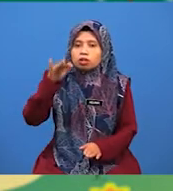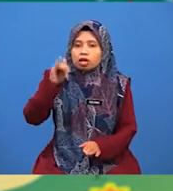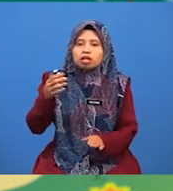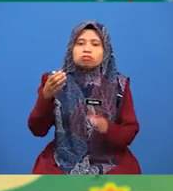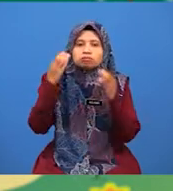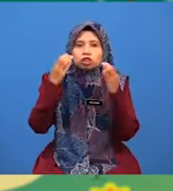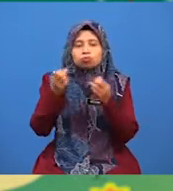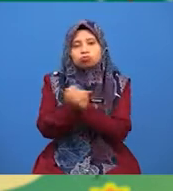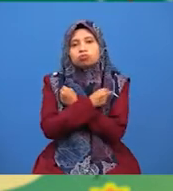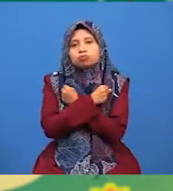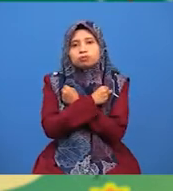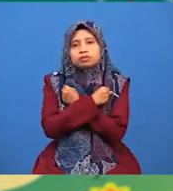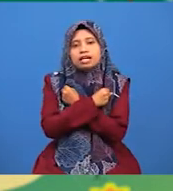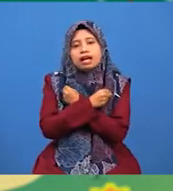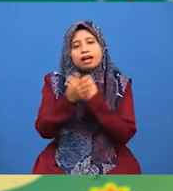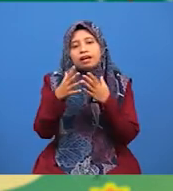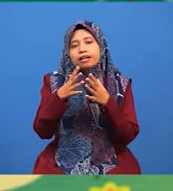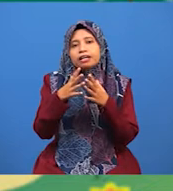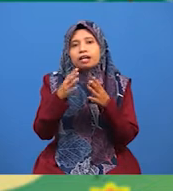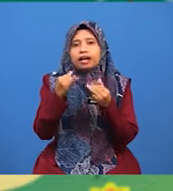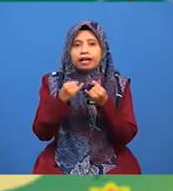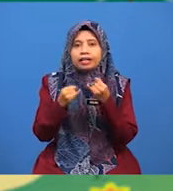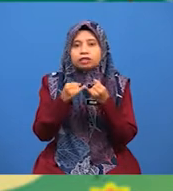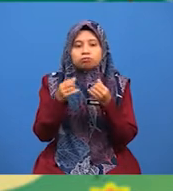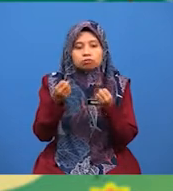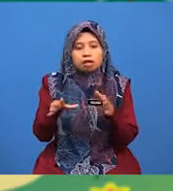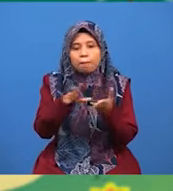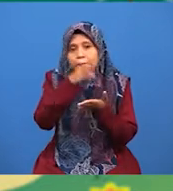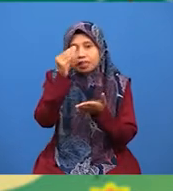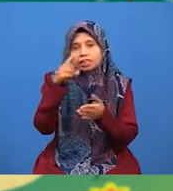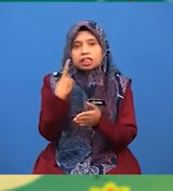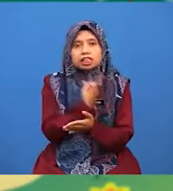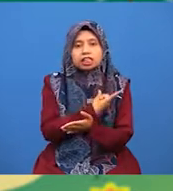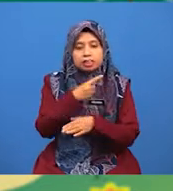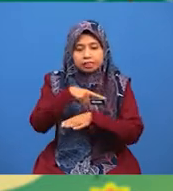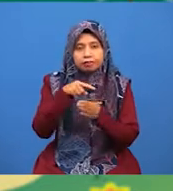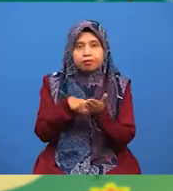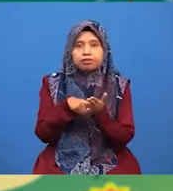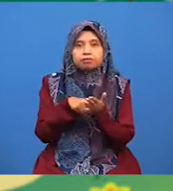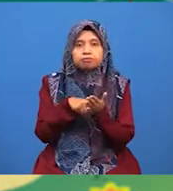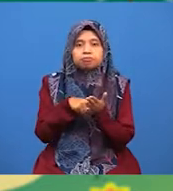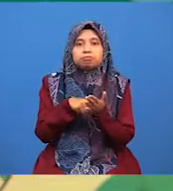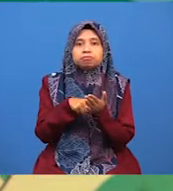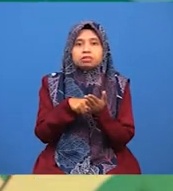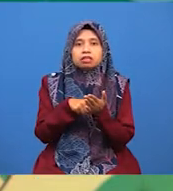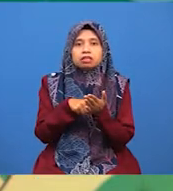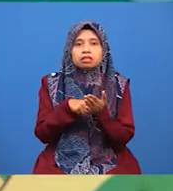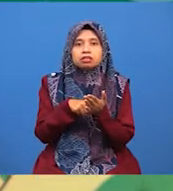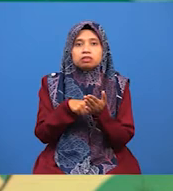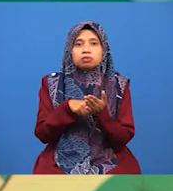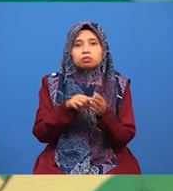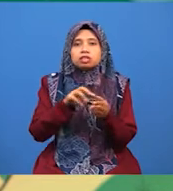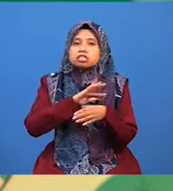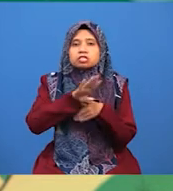Murid-murid yang cikgu kasihi, sekian sahaja sesi pembelajaran kita pada hari ini.